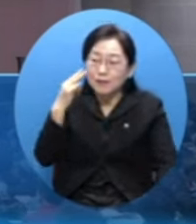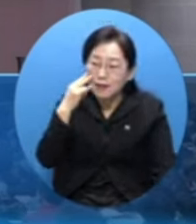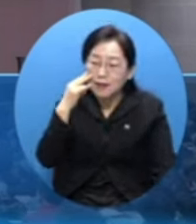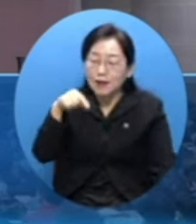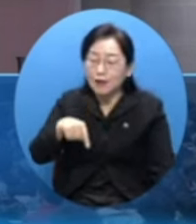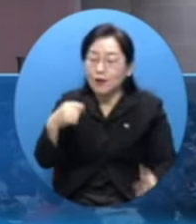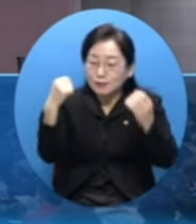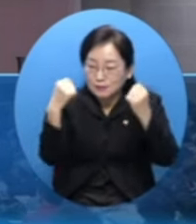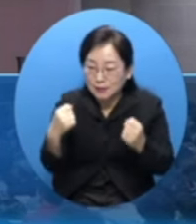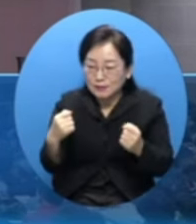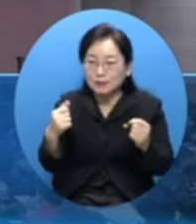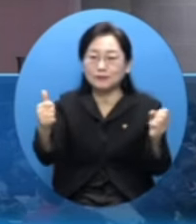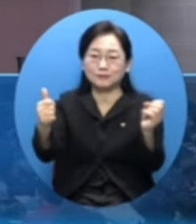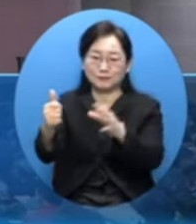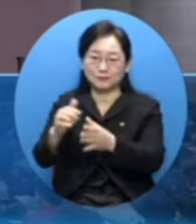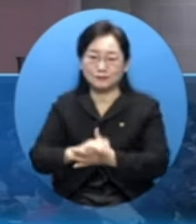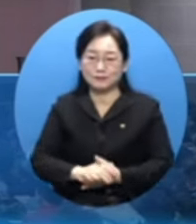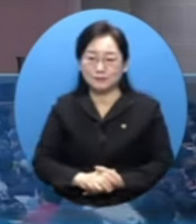여기 있나이다.